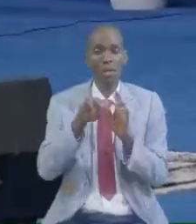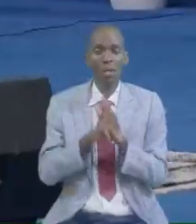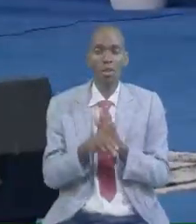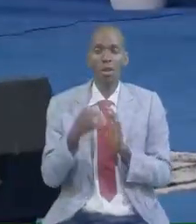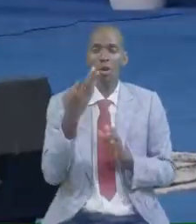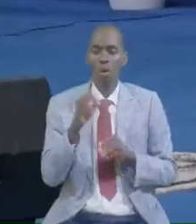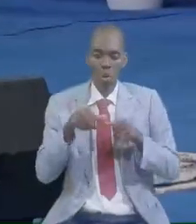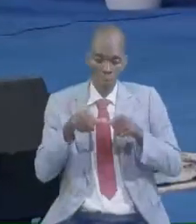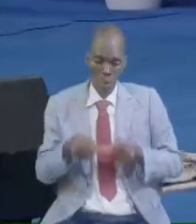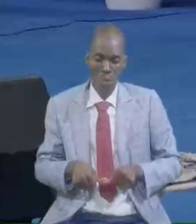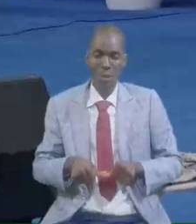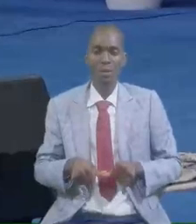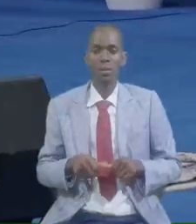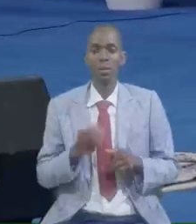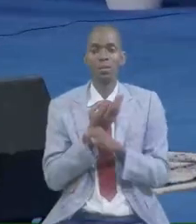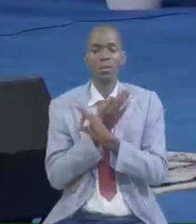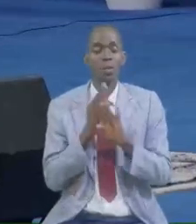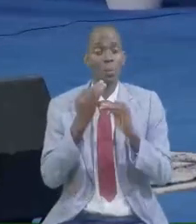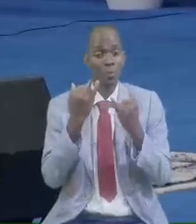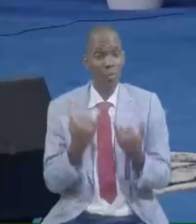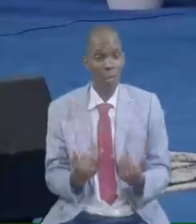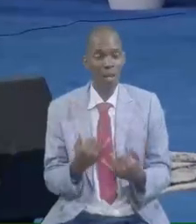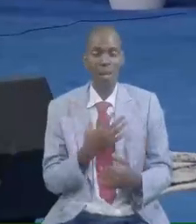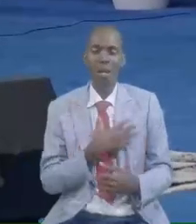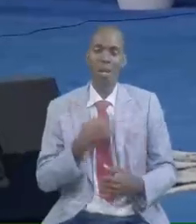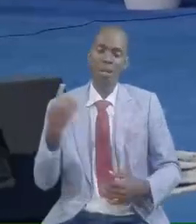permanente, maintenant et pour